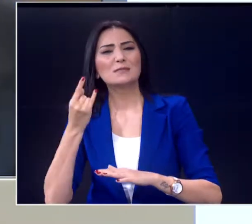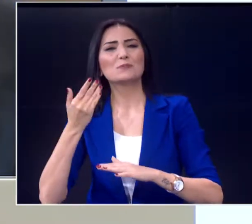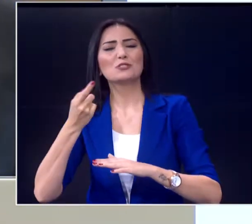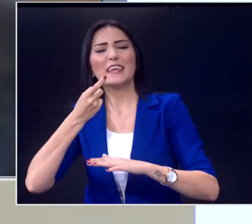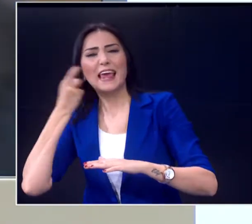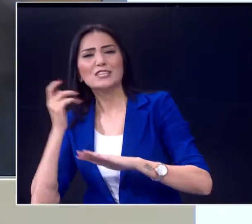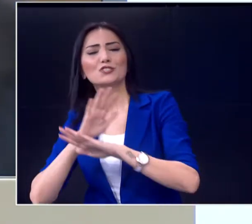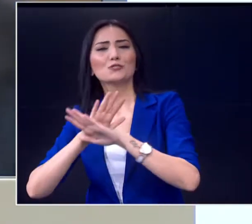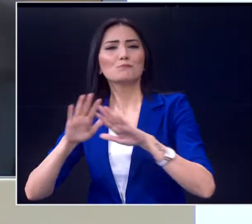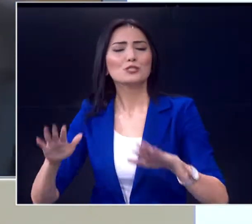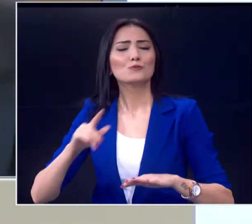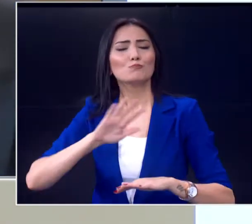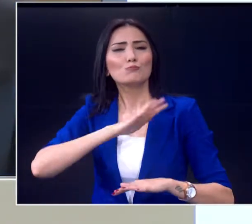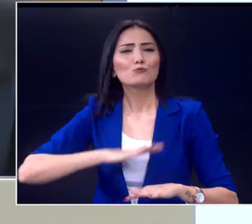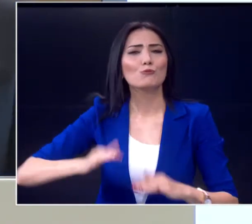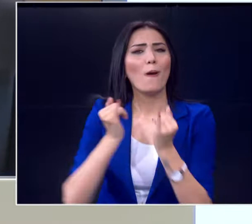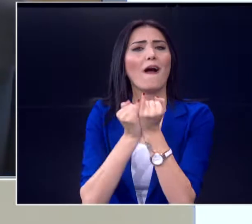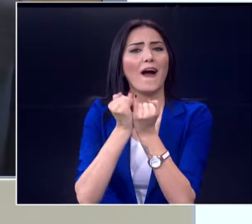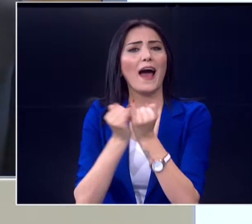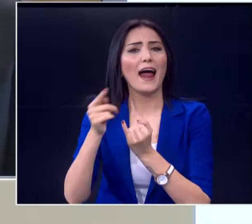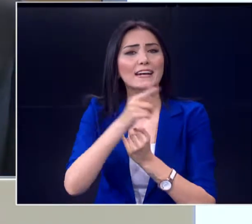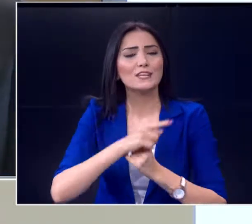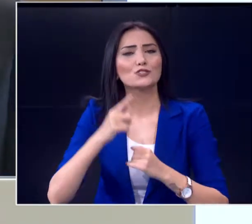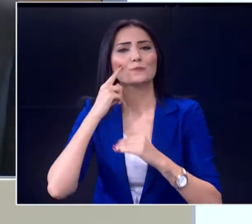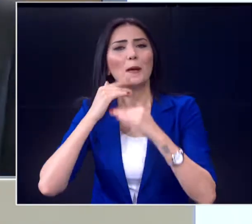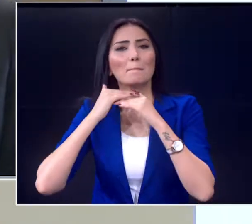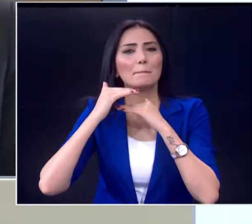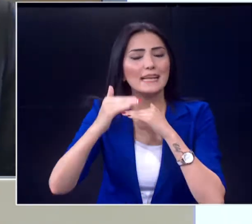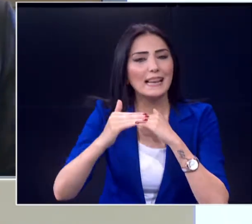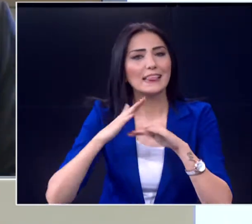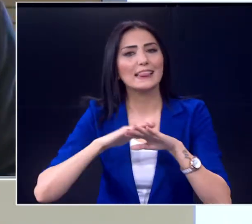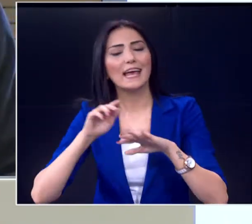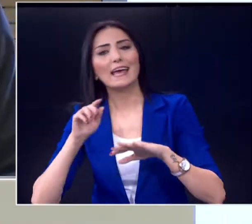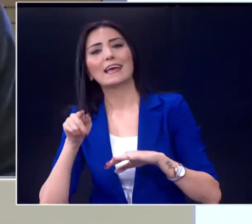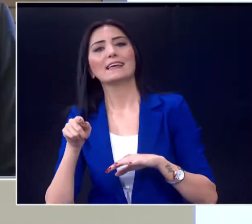bütün ahilerimizi minnetle yad ediyor.